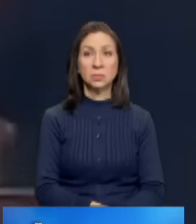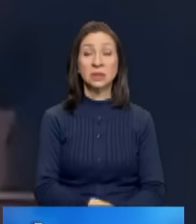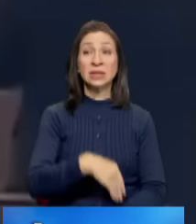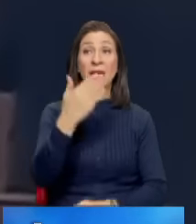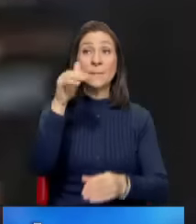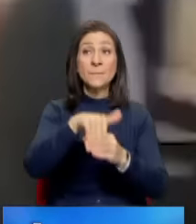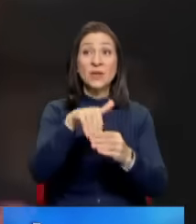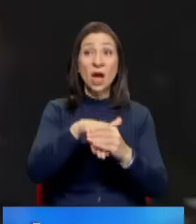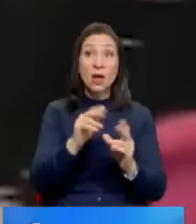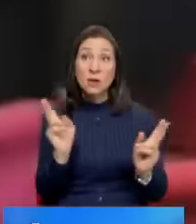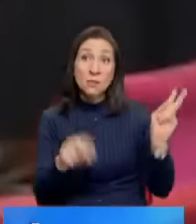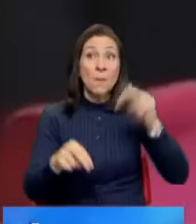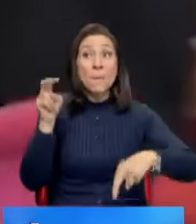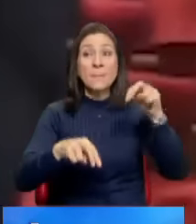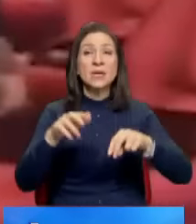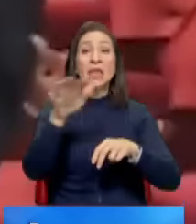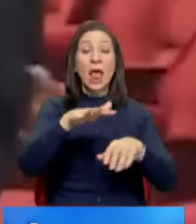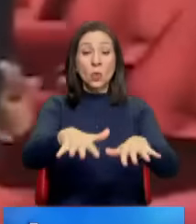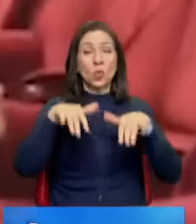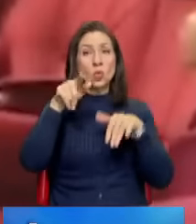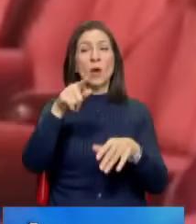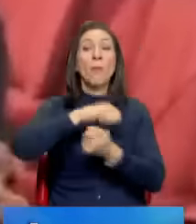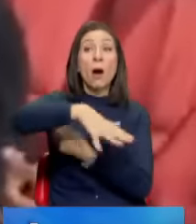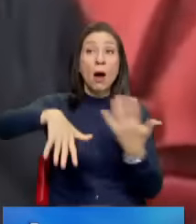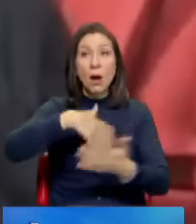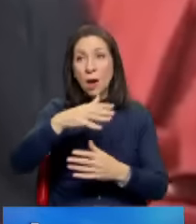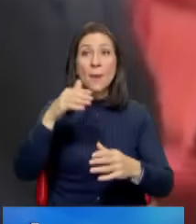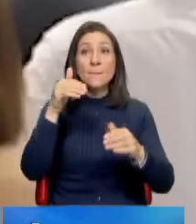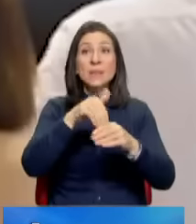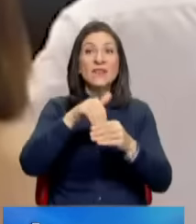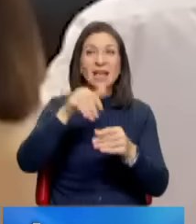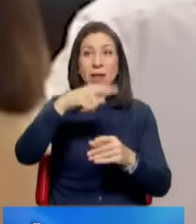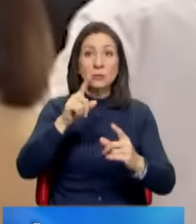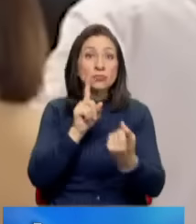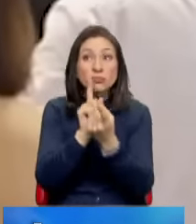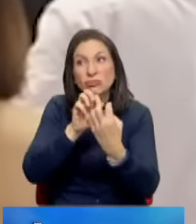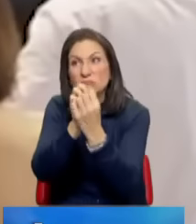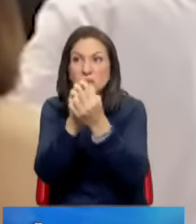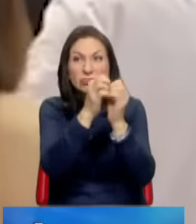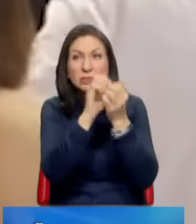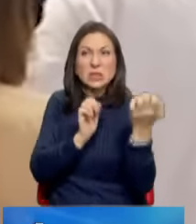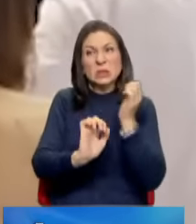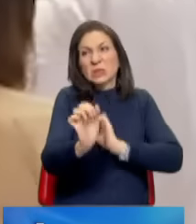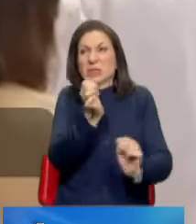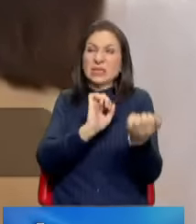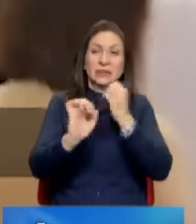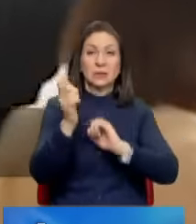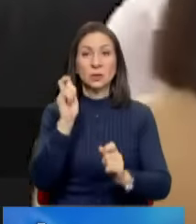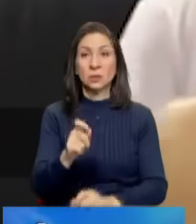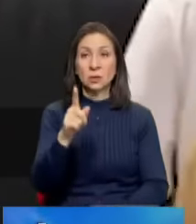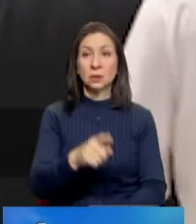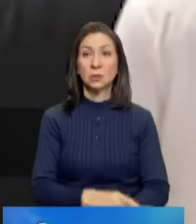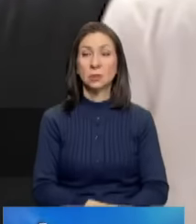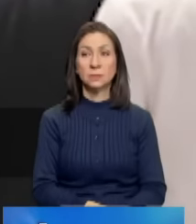Diğer milletvekilleri de ayaklanınca genel kurulda arbede çıktı. Vekiller birbirinin üzerine yürüdü. İtiş kakış yaşandı.